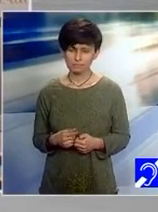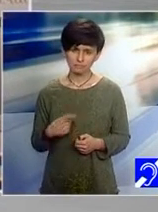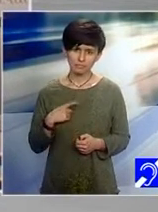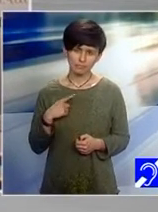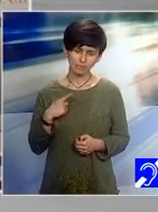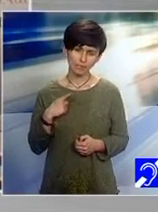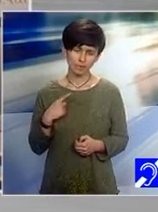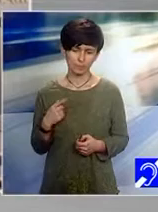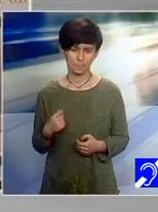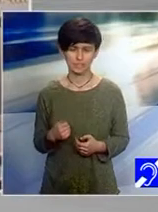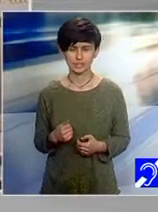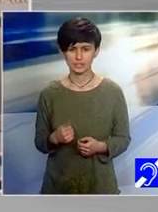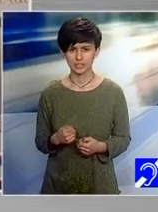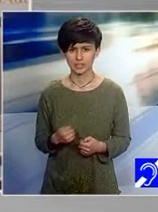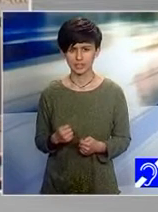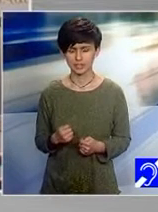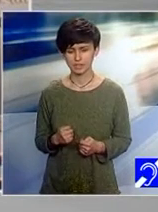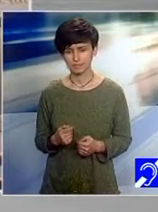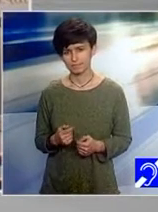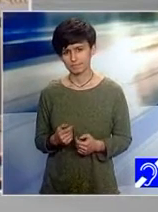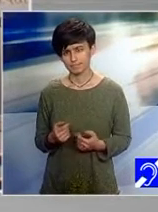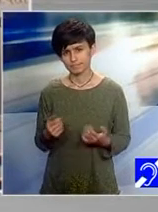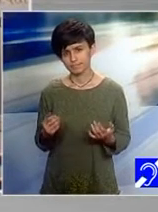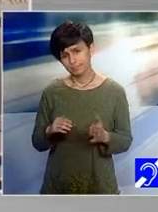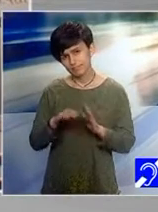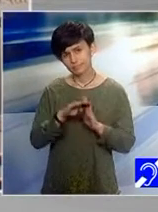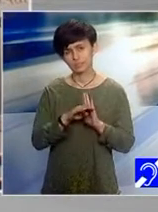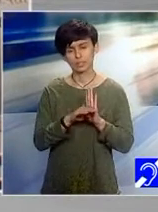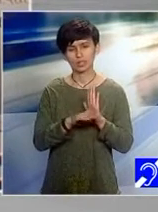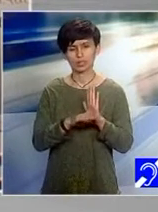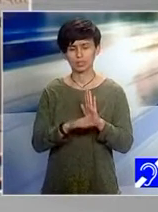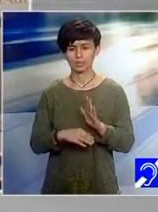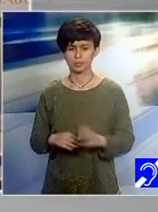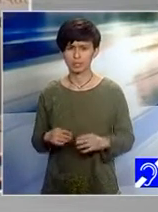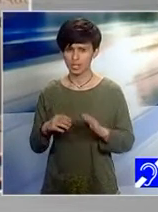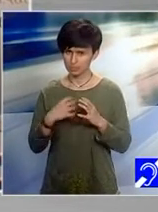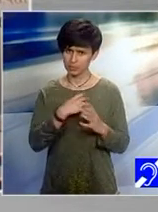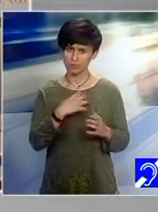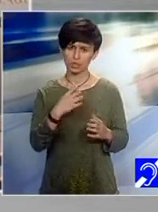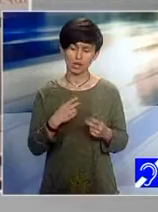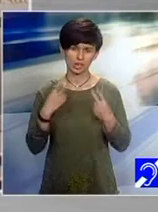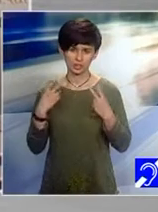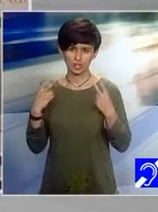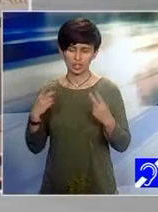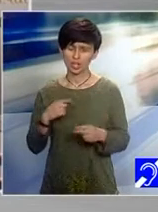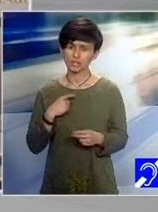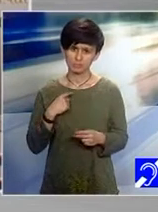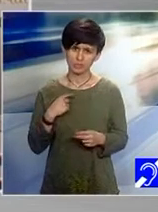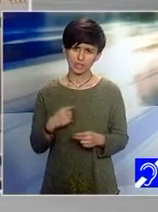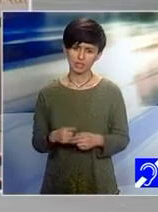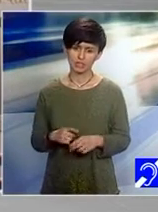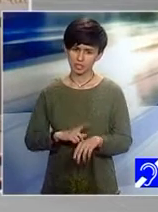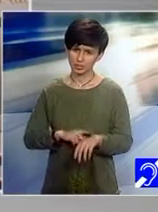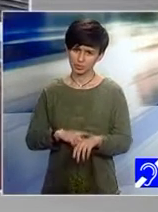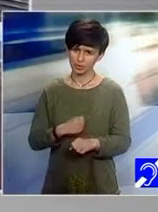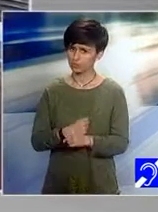un, în afară de faptul că a fost un program foarte bogat, foarte valoros, este un prilej foarte